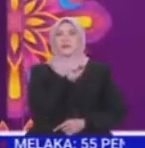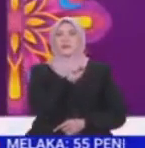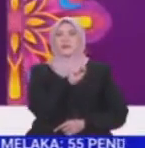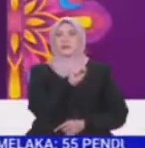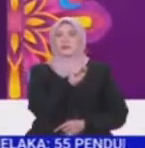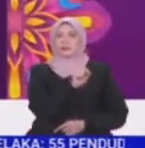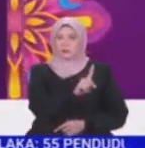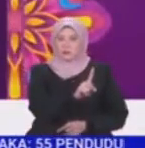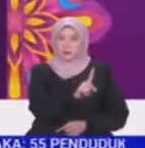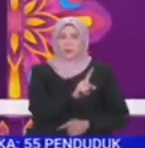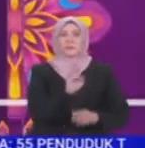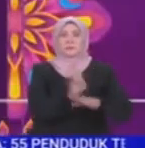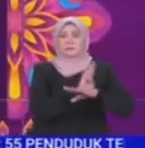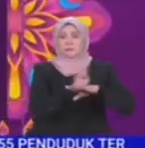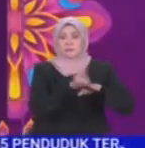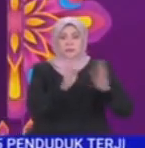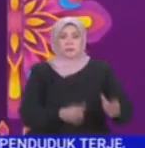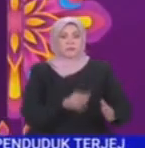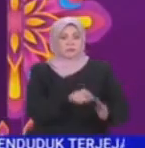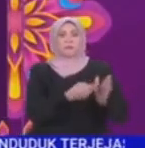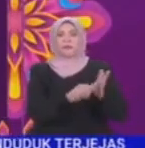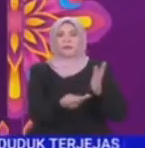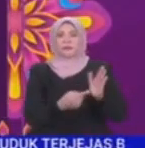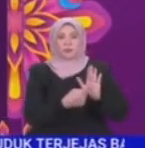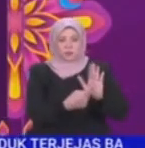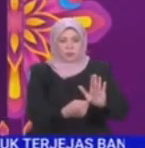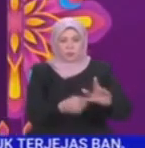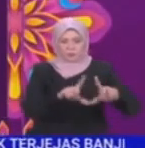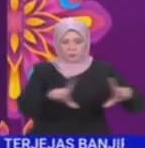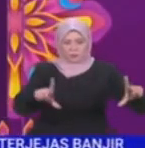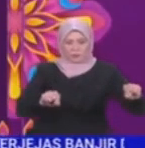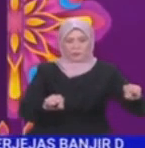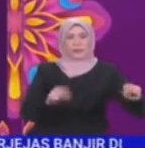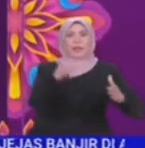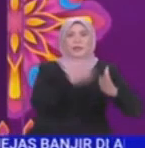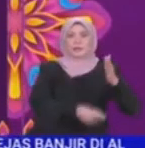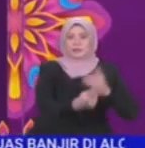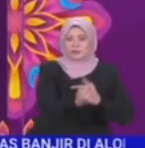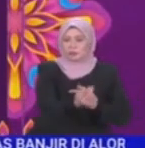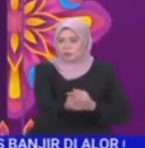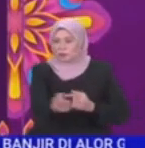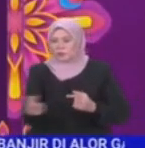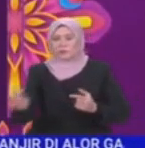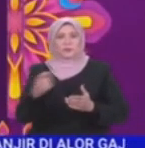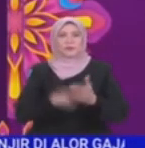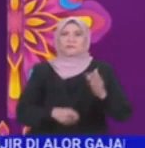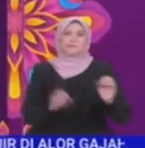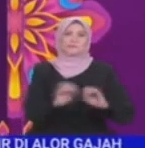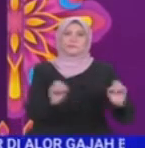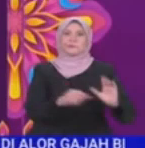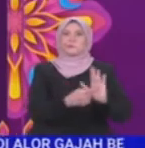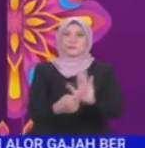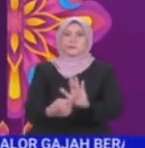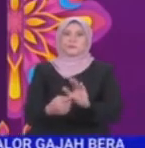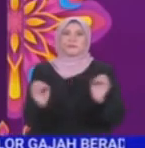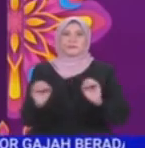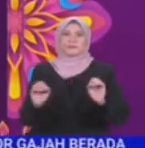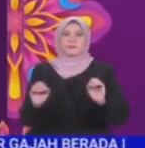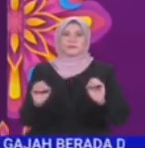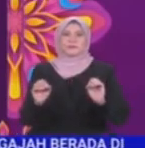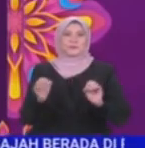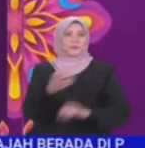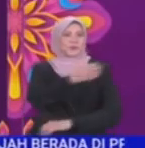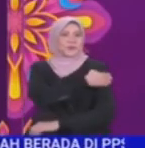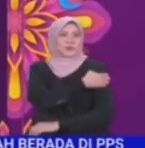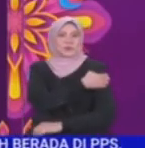mana peniaga gagal menggunakan tanda harga kas ataupun pink tag yang dikuatkuasakan semasa skim